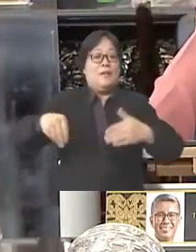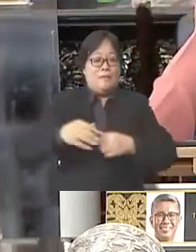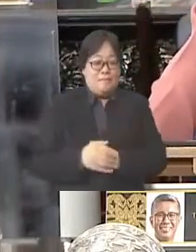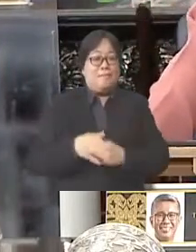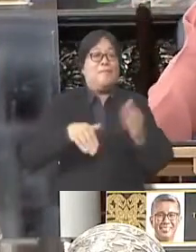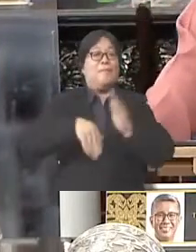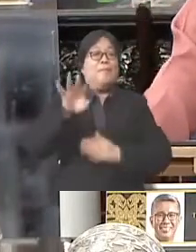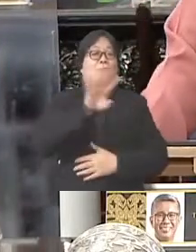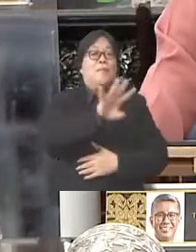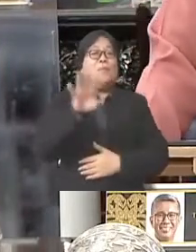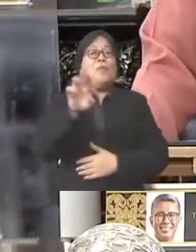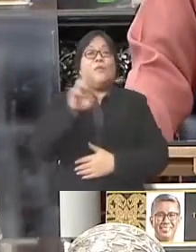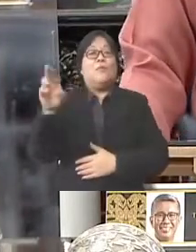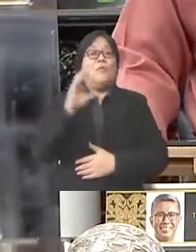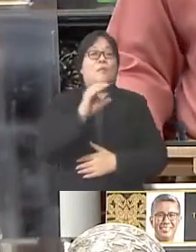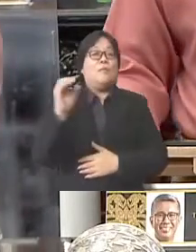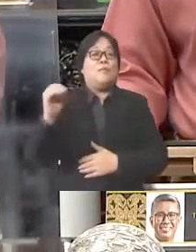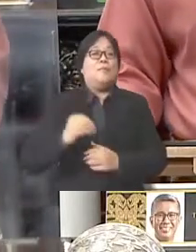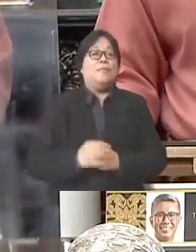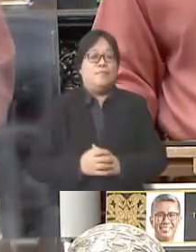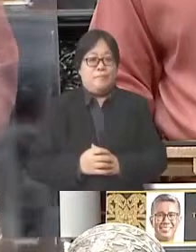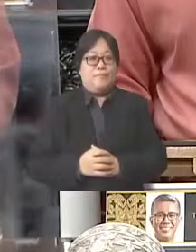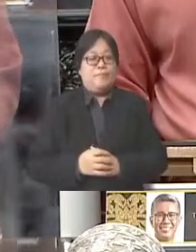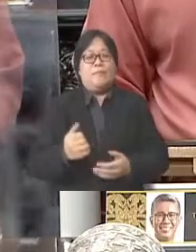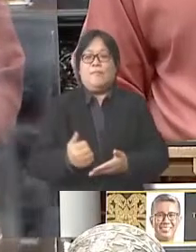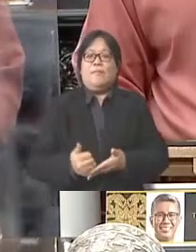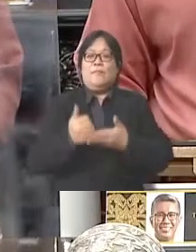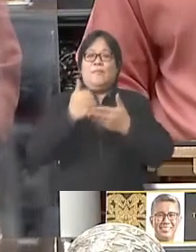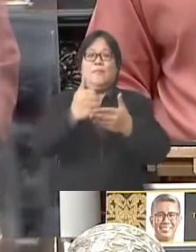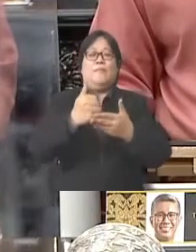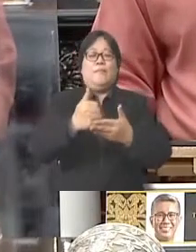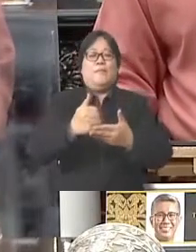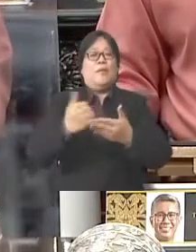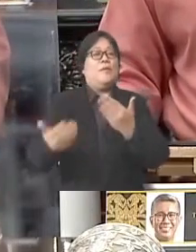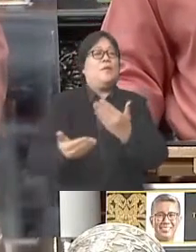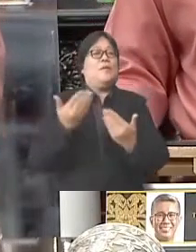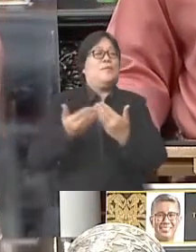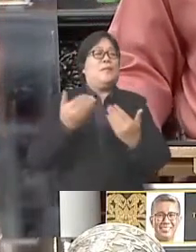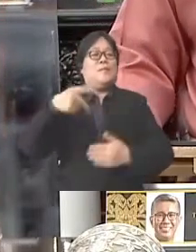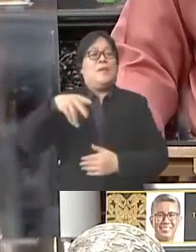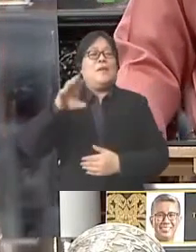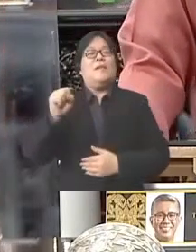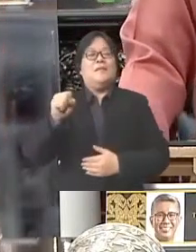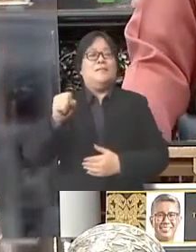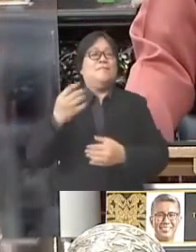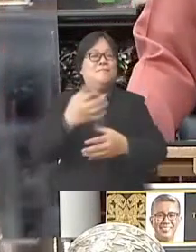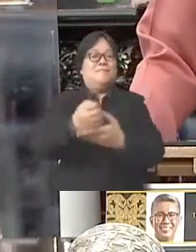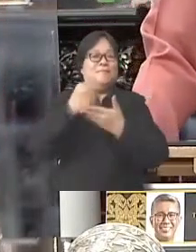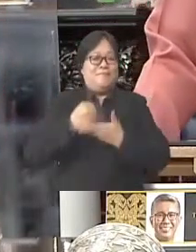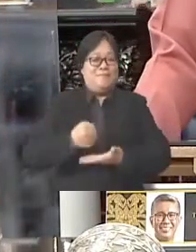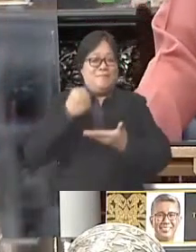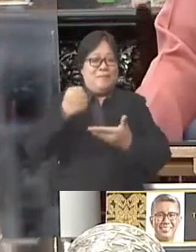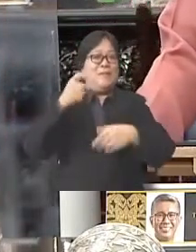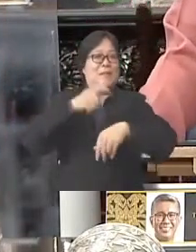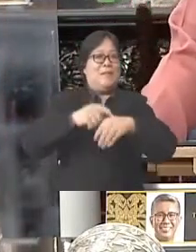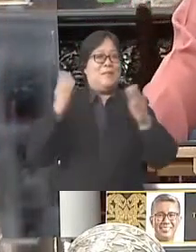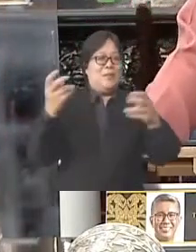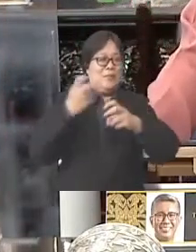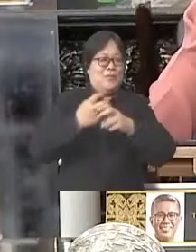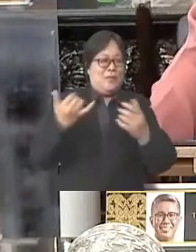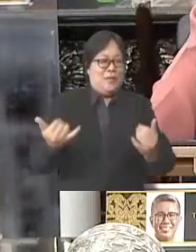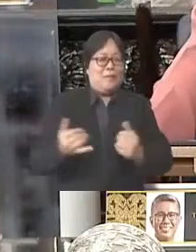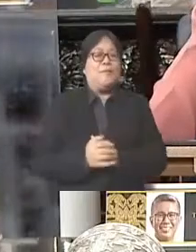kepada lebih 44100 dia telah membantu memudahkan PKS mendapat pembiayaan terutamanya dalam tempo sekalinya